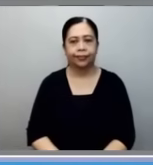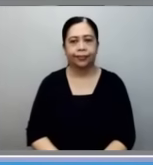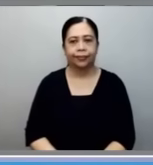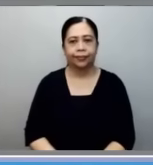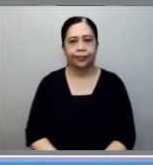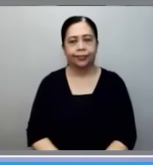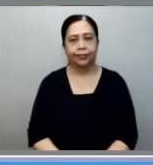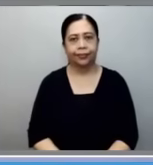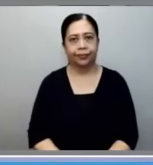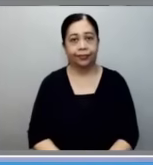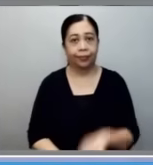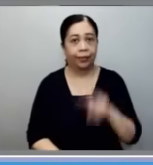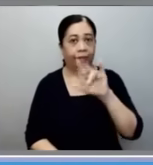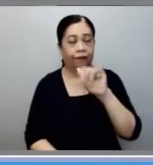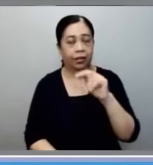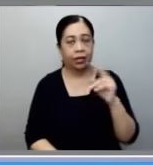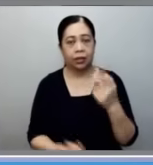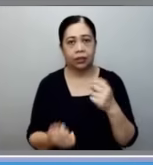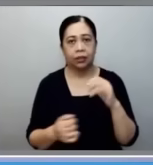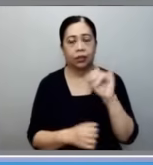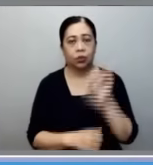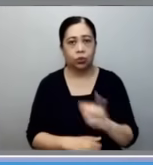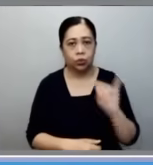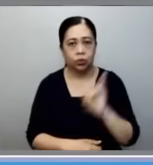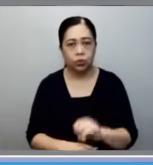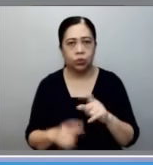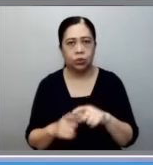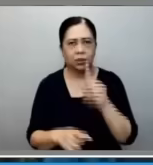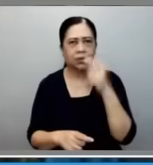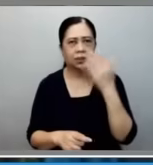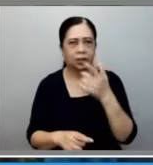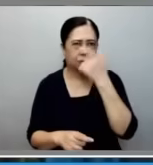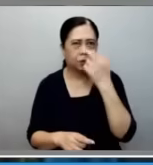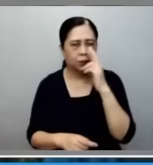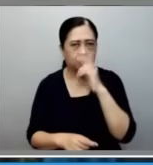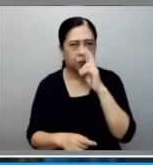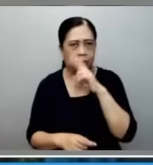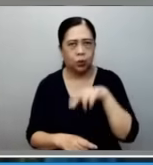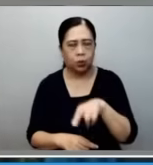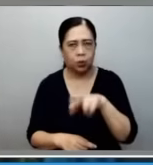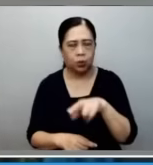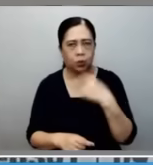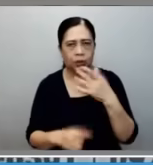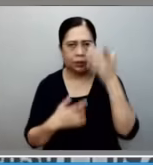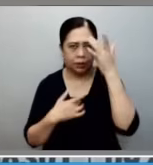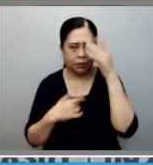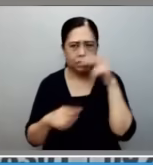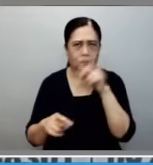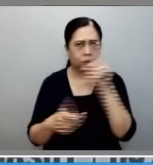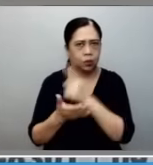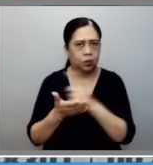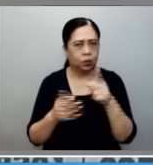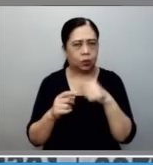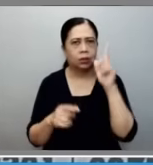Sa Vigan City, Ilocos Sur, isang lalaki ang nasawi dahil sa leptospirosis. Isang linggo lang mula nang makita ng sintomas ng leptospirosis nang bawian